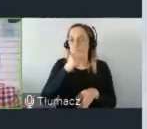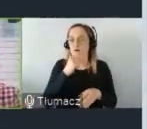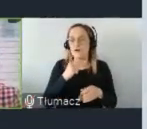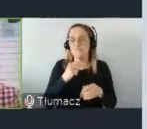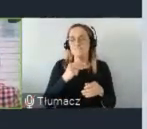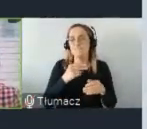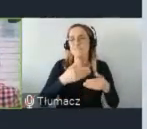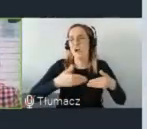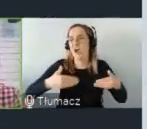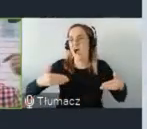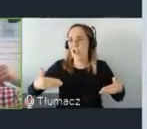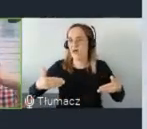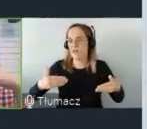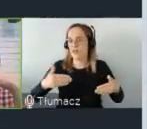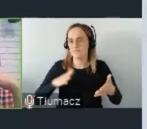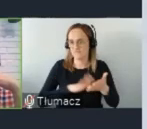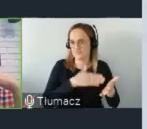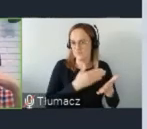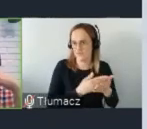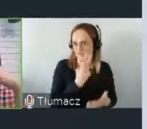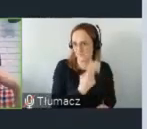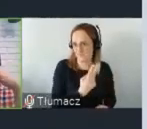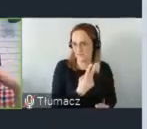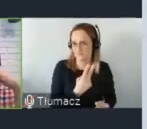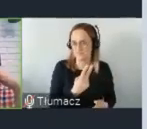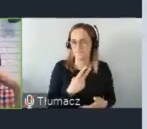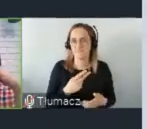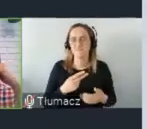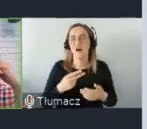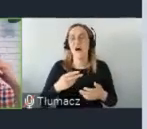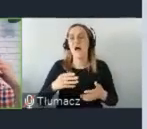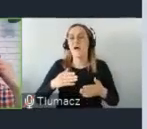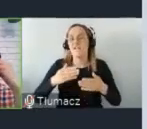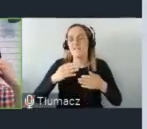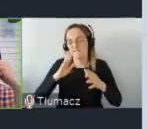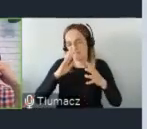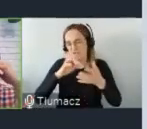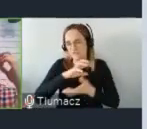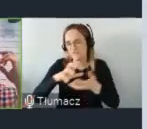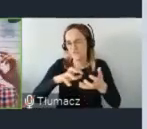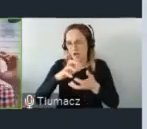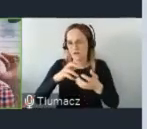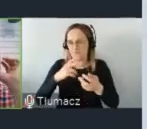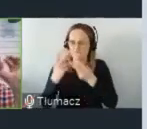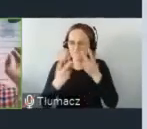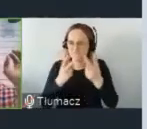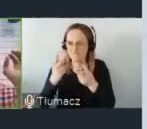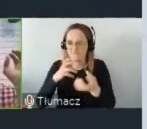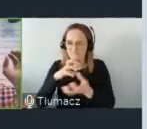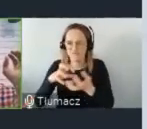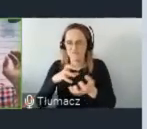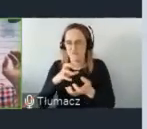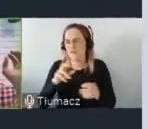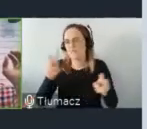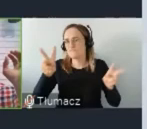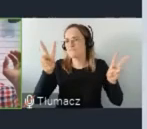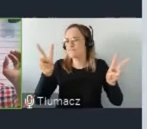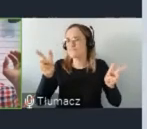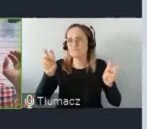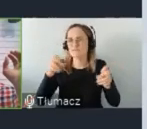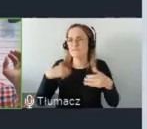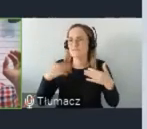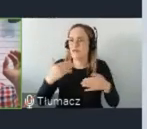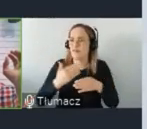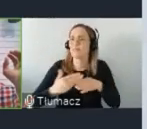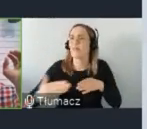wirtualnych galeriach, mieliśmy dwa przykłady. Wirtualne zwiedzanie i filmy 360 stopni na YouTubie. Rzucę wam jako hasło, bo chcę pójść